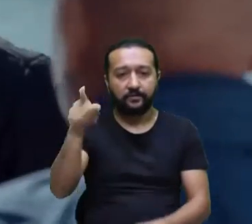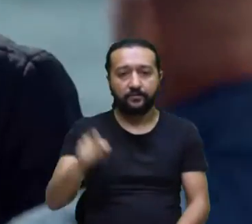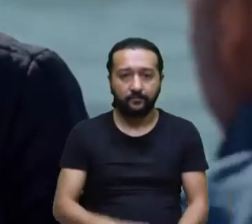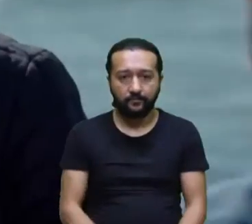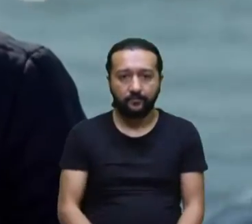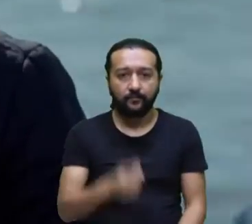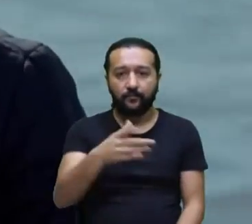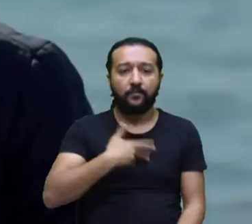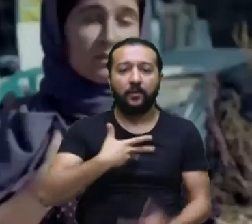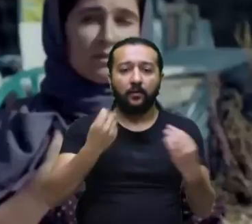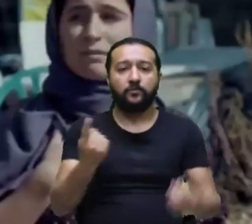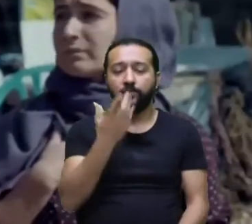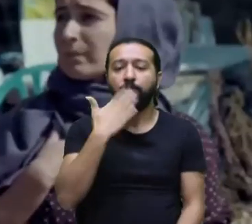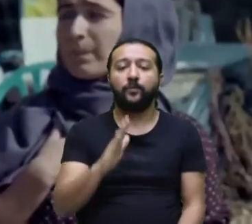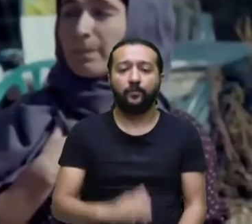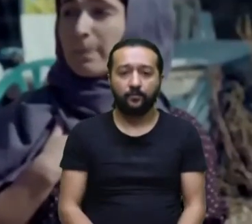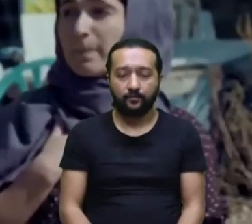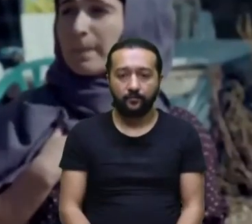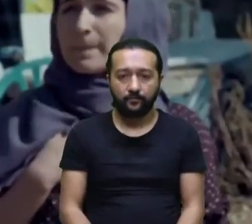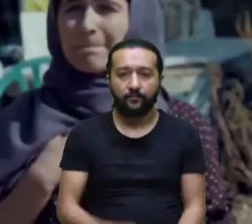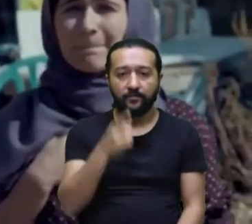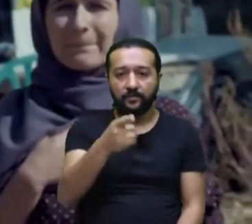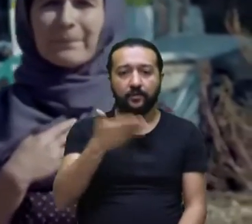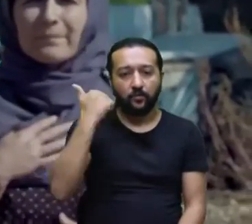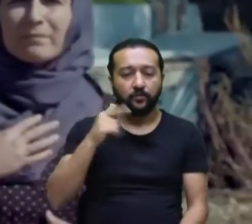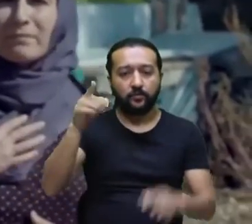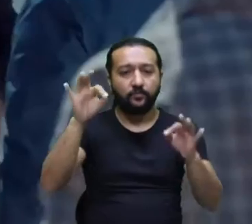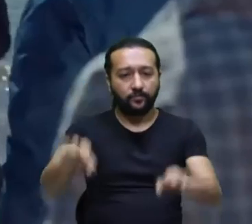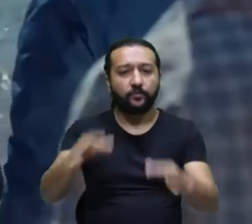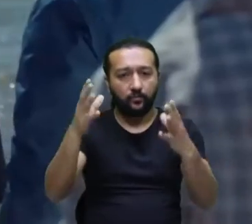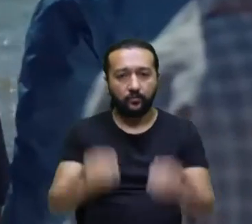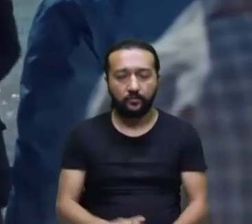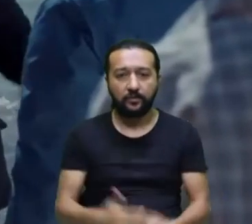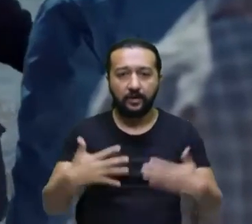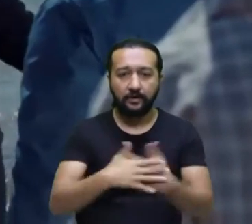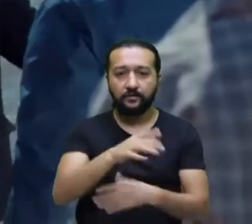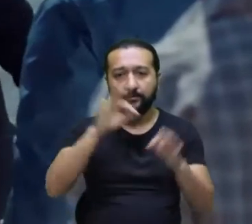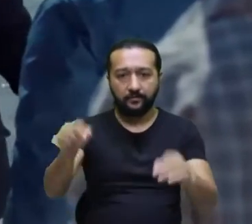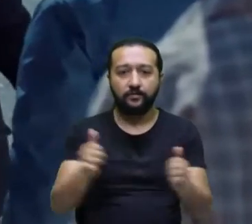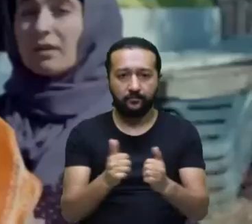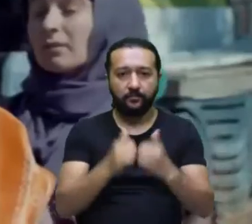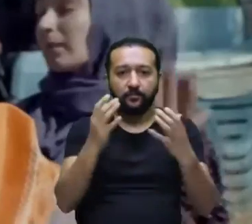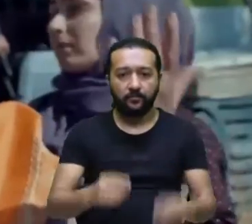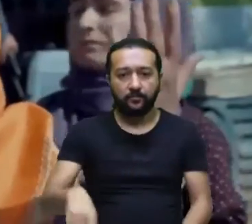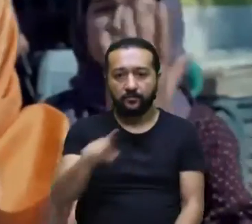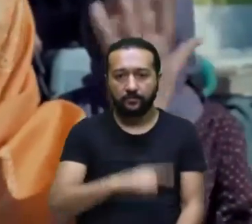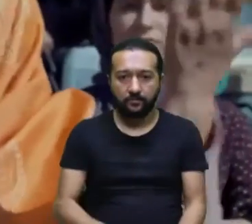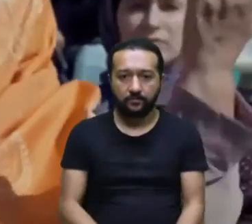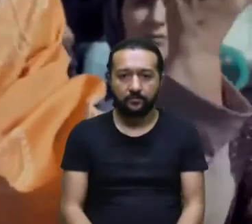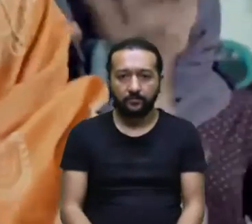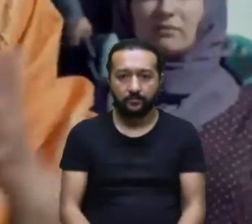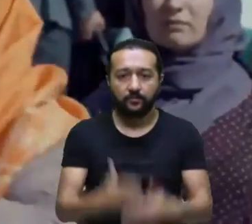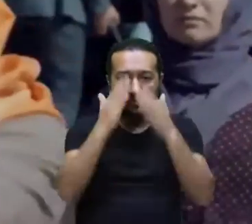arasındaydı. Merak edecek bir şey yok. Sizden öncekiler yerlerine ulaştı bile. Akşam siz de onların yanında olacaksınız. Ay çok